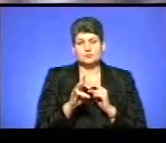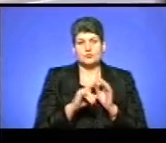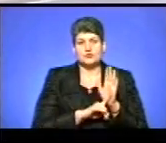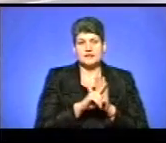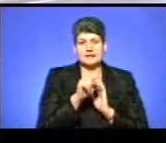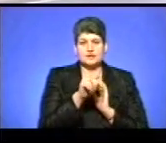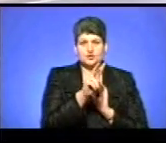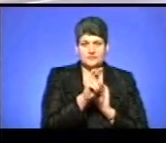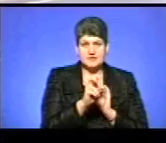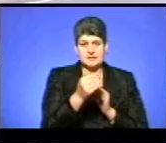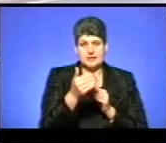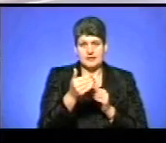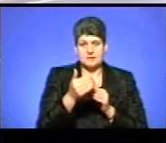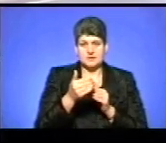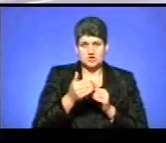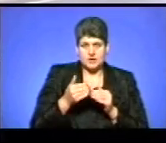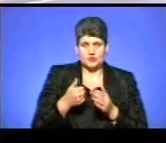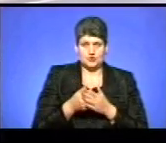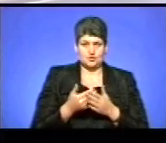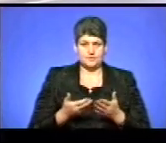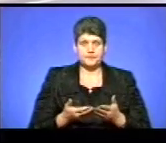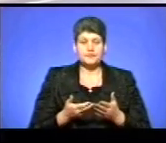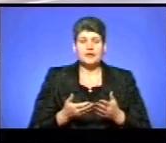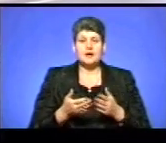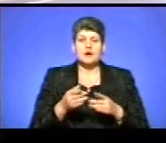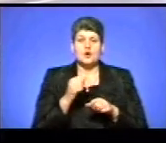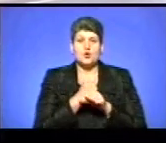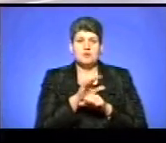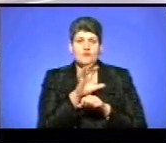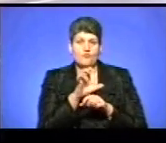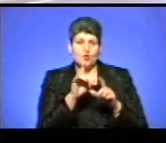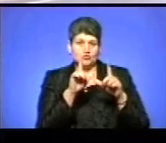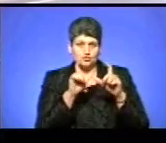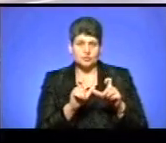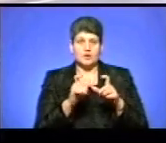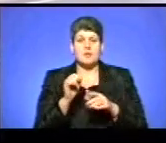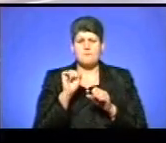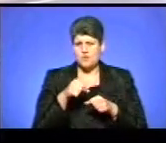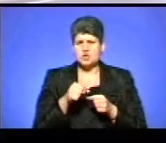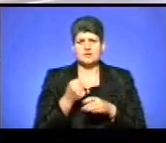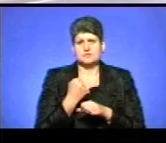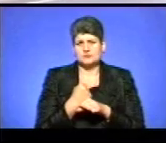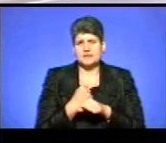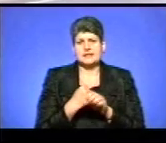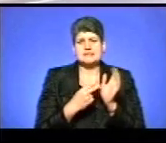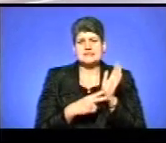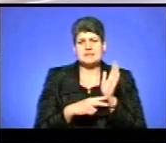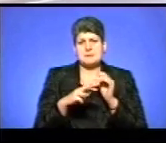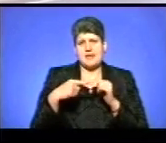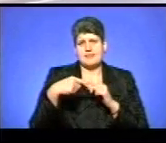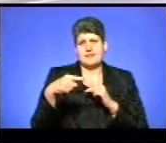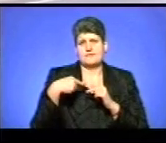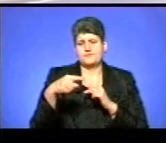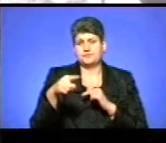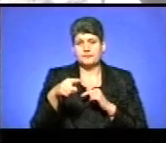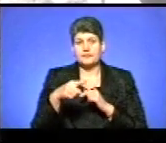від 1200 і вже наближаючись до нас. Робить фотофіксацію, ну, там ми можемо виставляти на даний момент за 70 метрів. Тобто